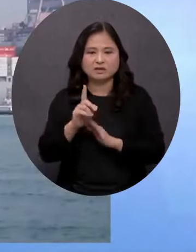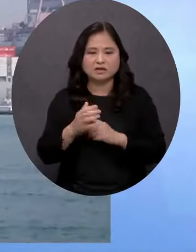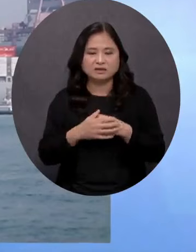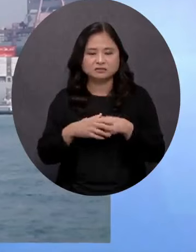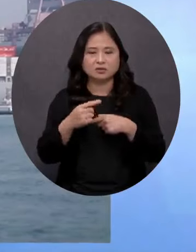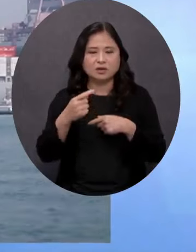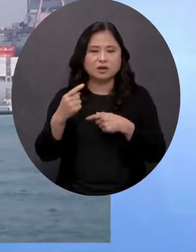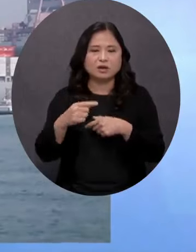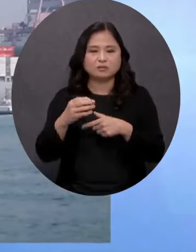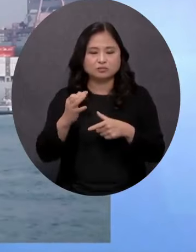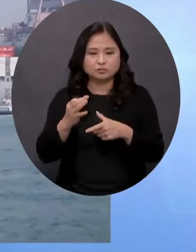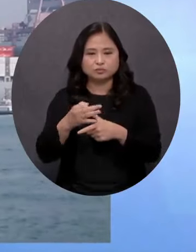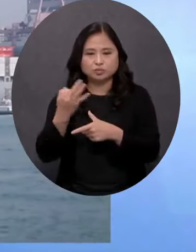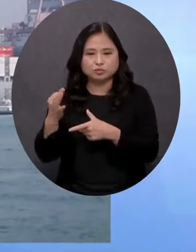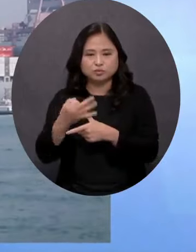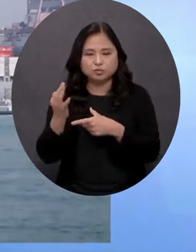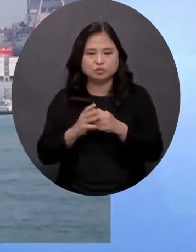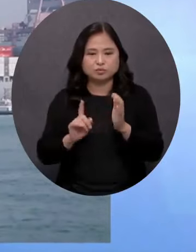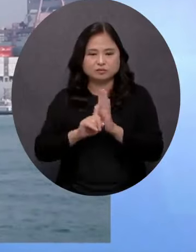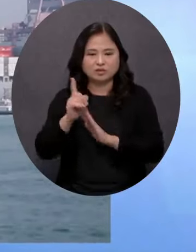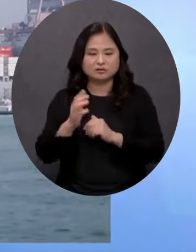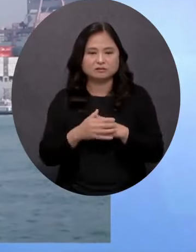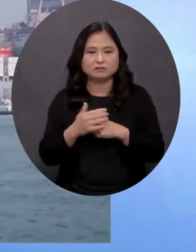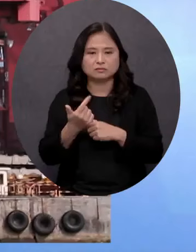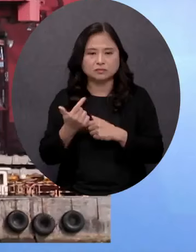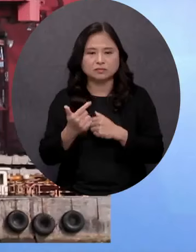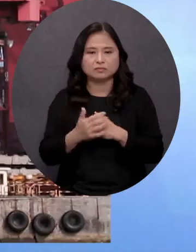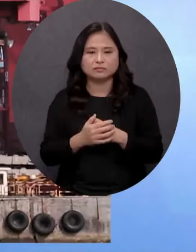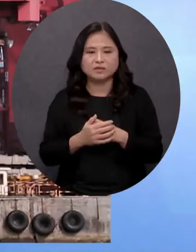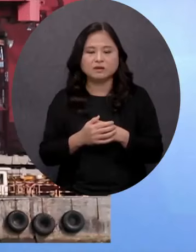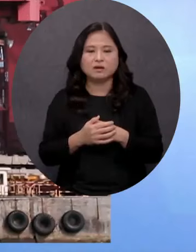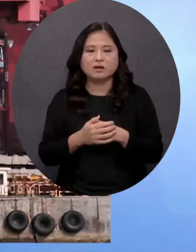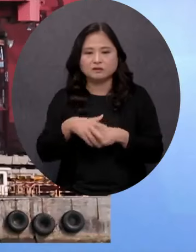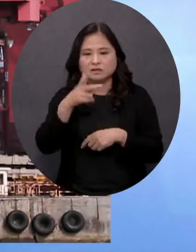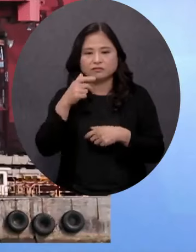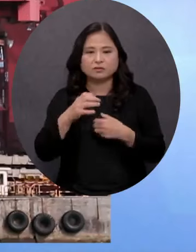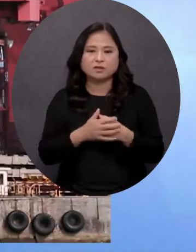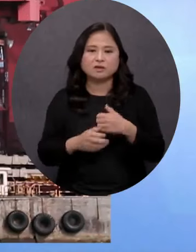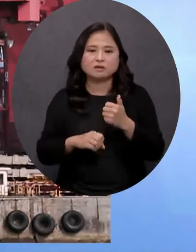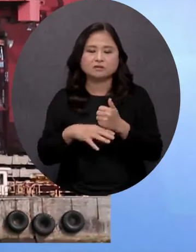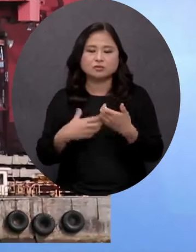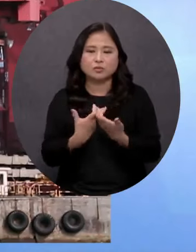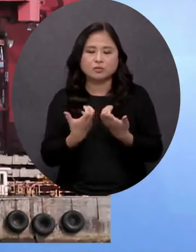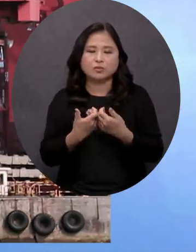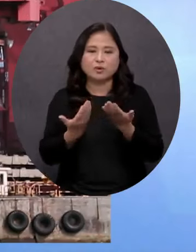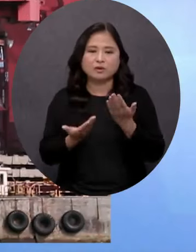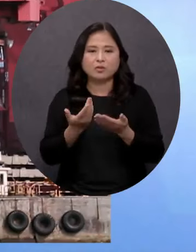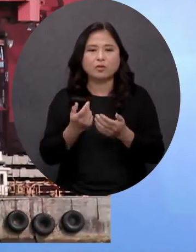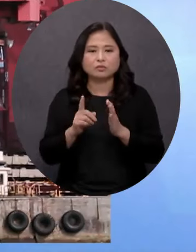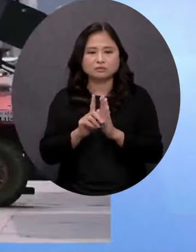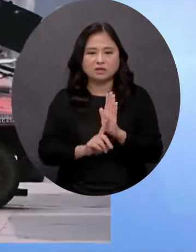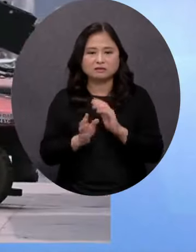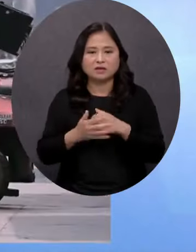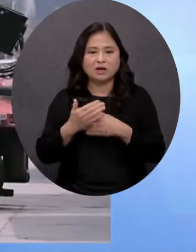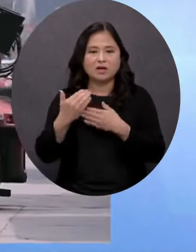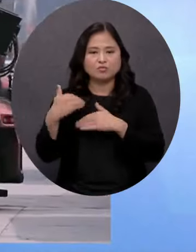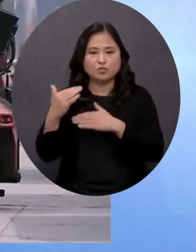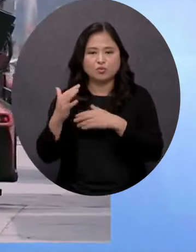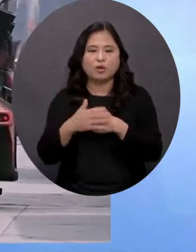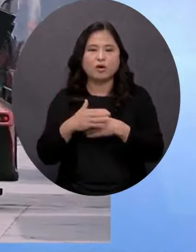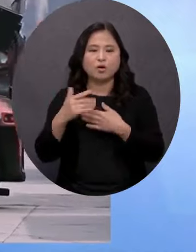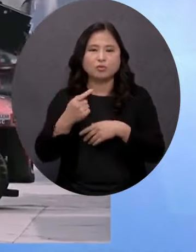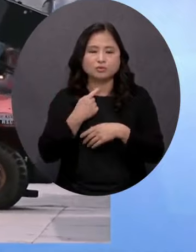季回升，幅度亦都扩大。政府认为尽管比较基数非常低，但货物出口在外部需求略